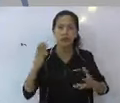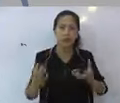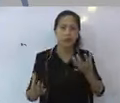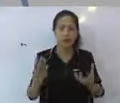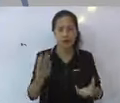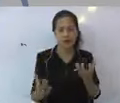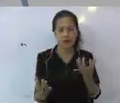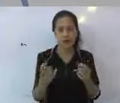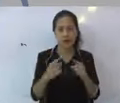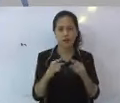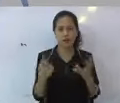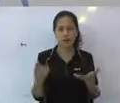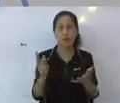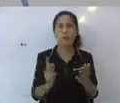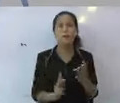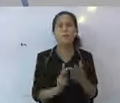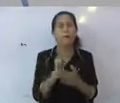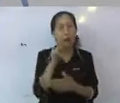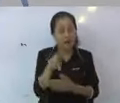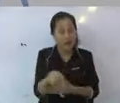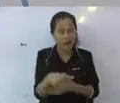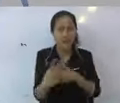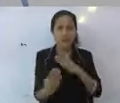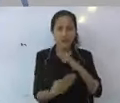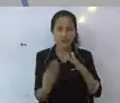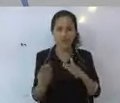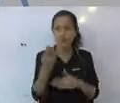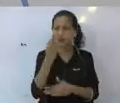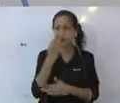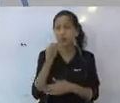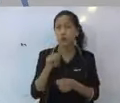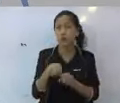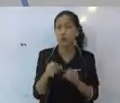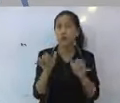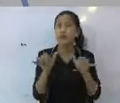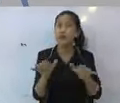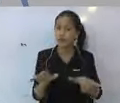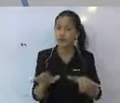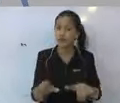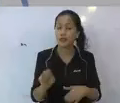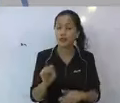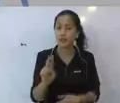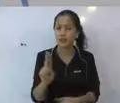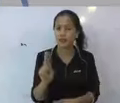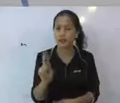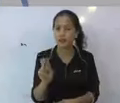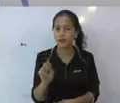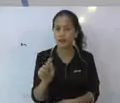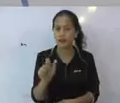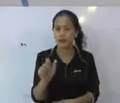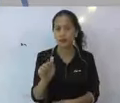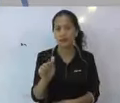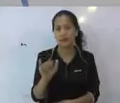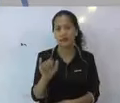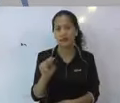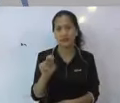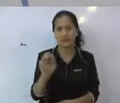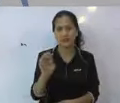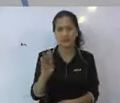sa plant-based na diet. Kaya mas sustainable pa rin. Pero kung kaya naman, kung safe naman, pwede mo naman siyang